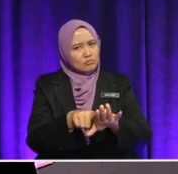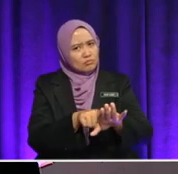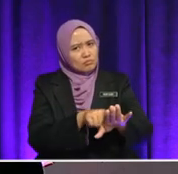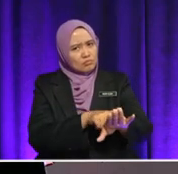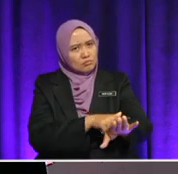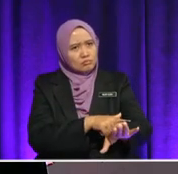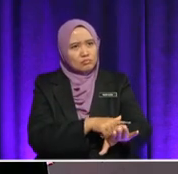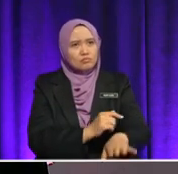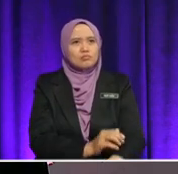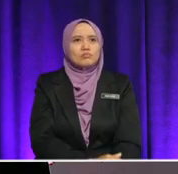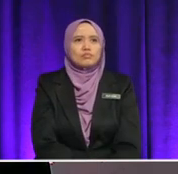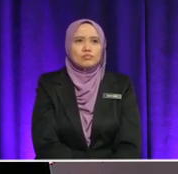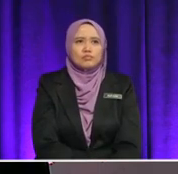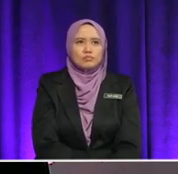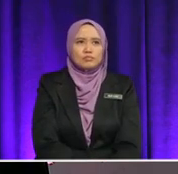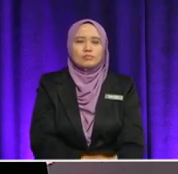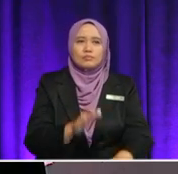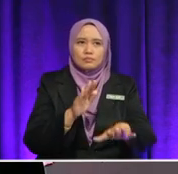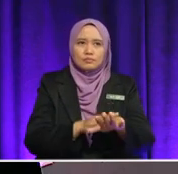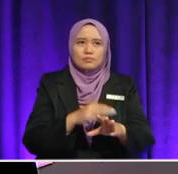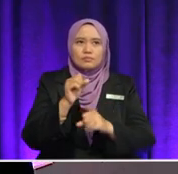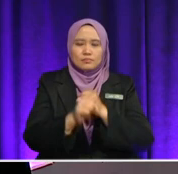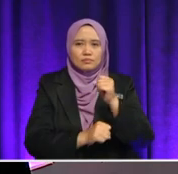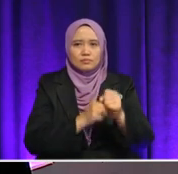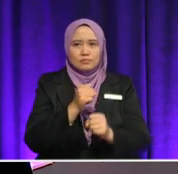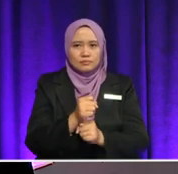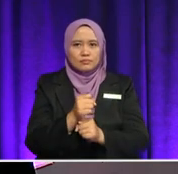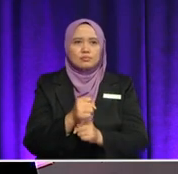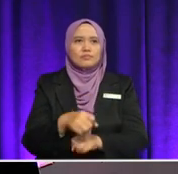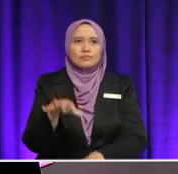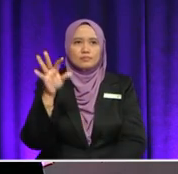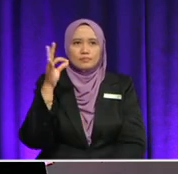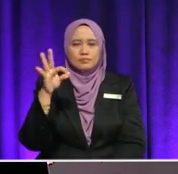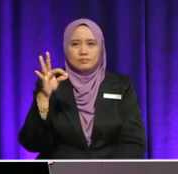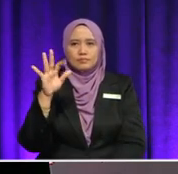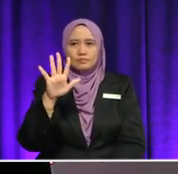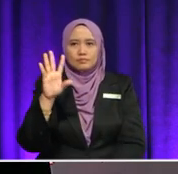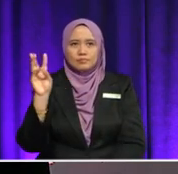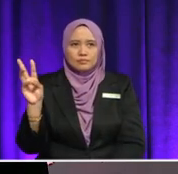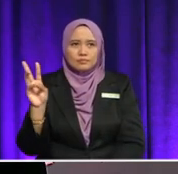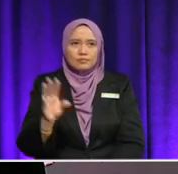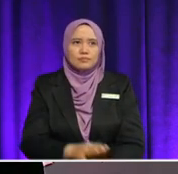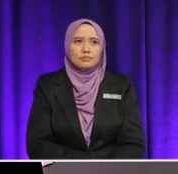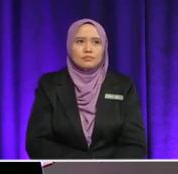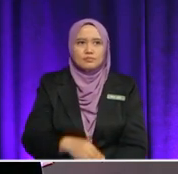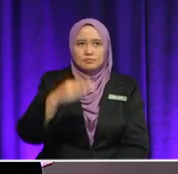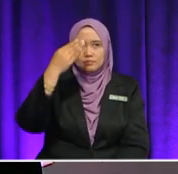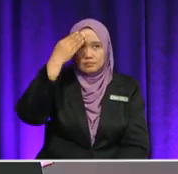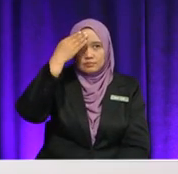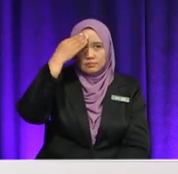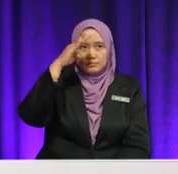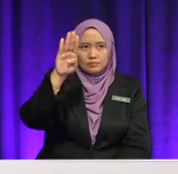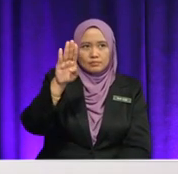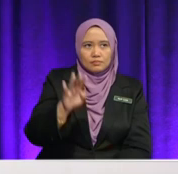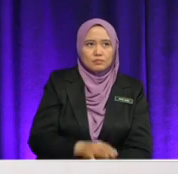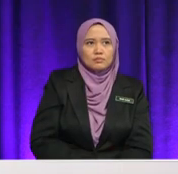pesentuhan tanah Melayu Oke tapi lewat satu tahun saja di Serawak kita lihat nih yang pertama pinaraya tempatkan